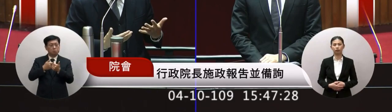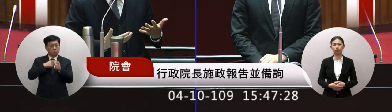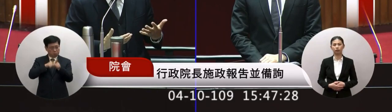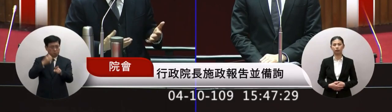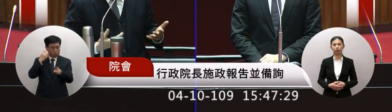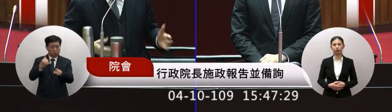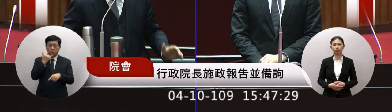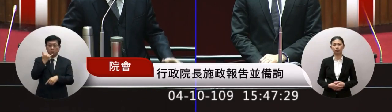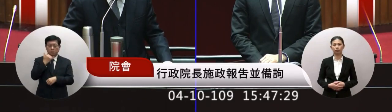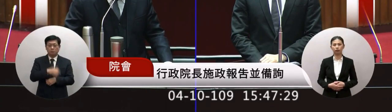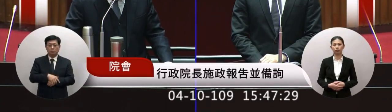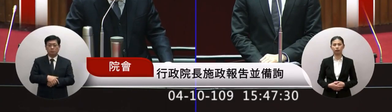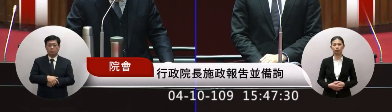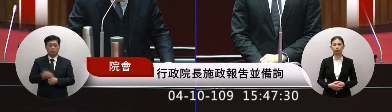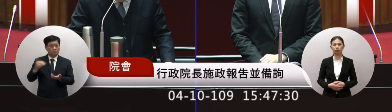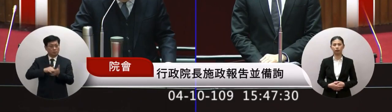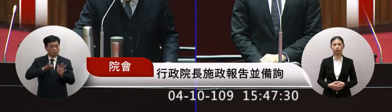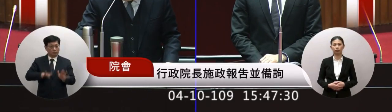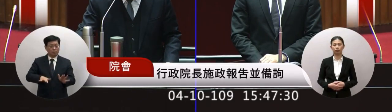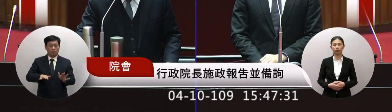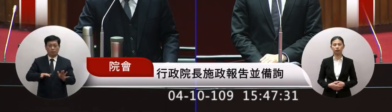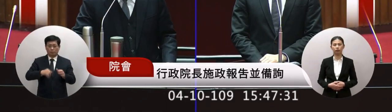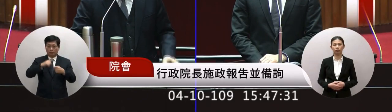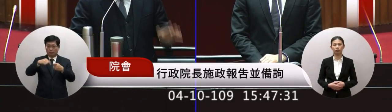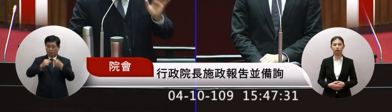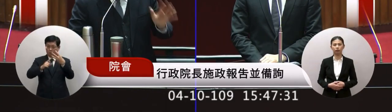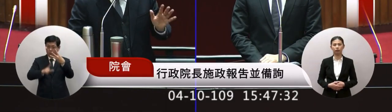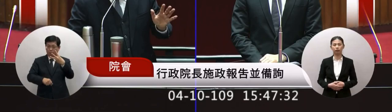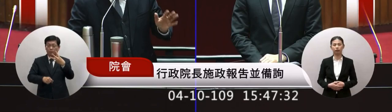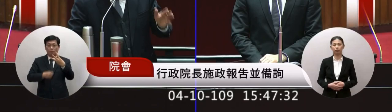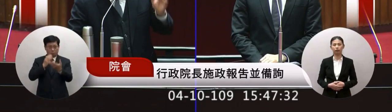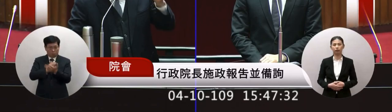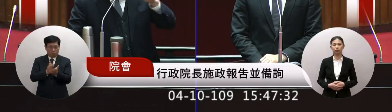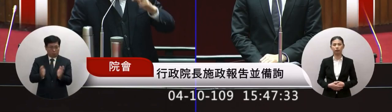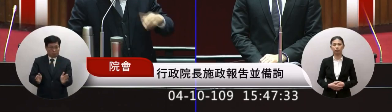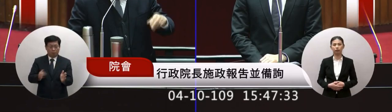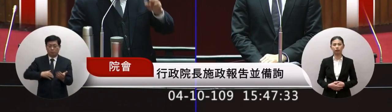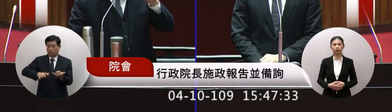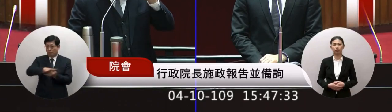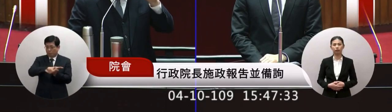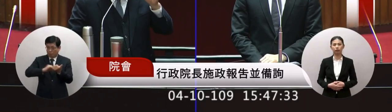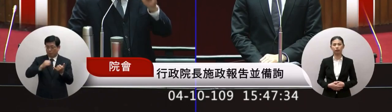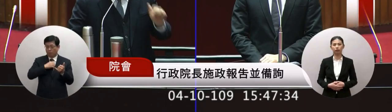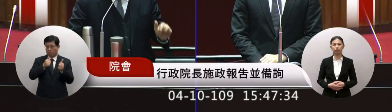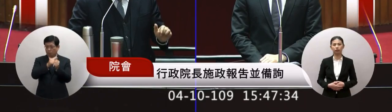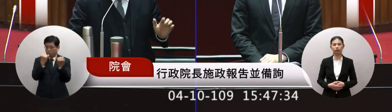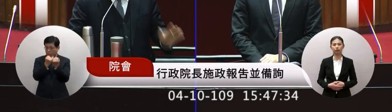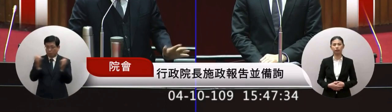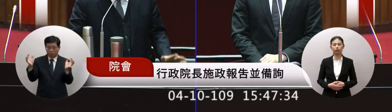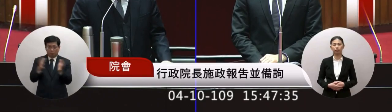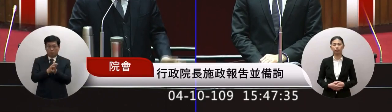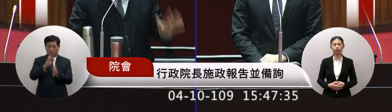经验。啊，到目前今年3月为止，全台湾已经有